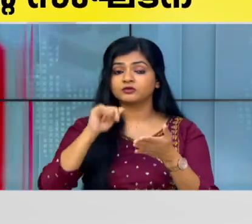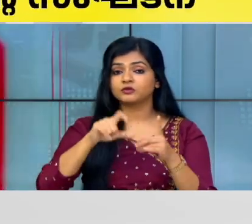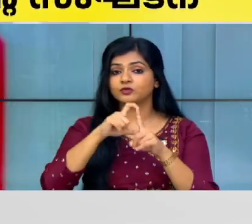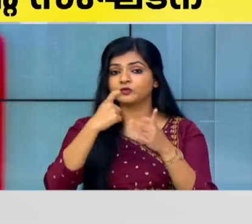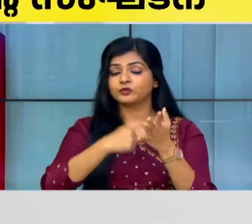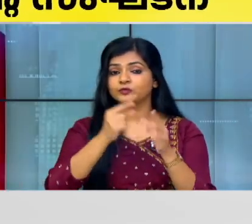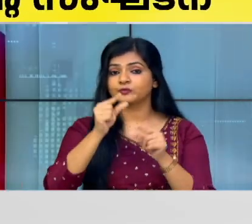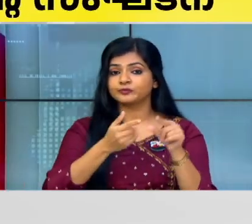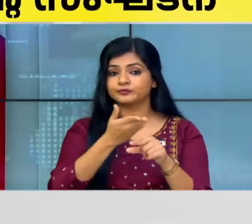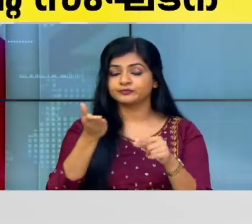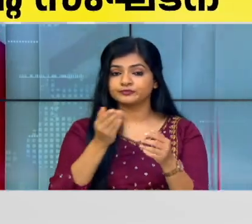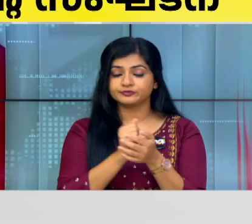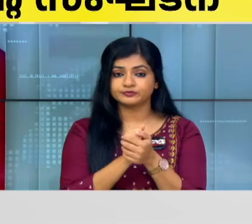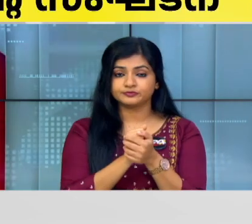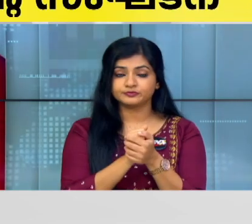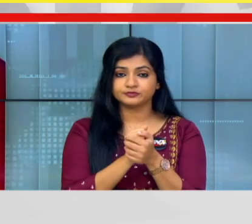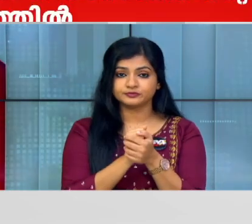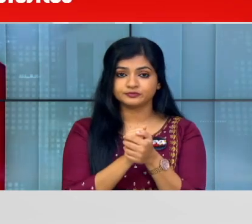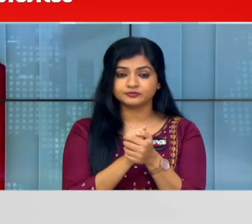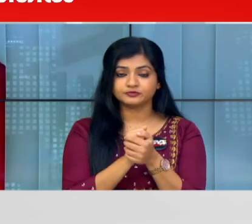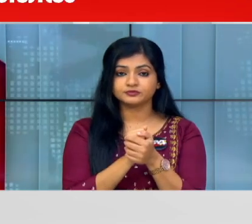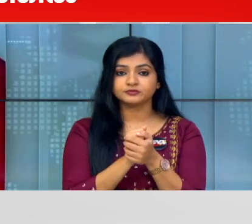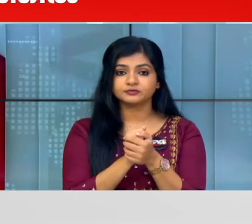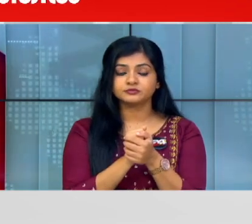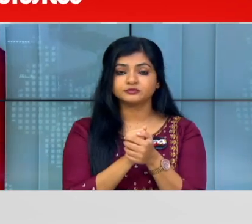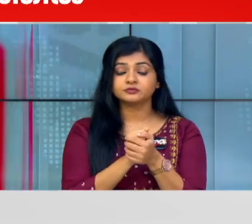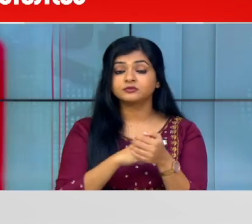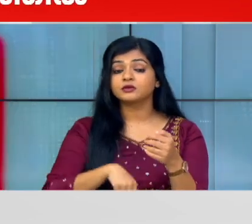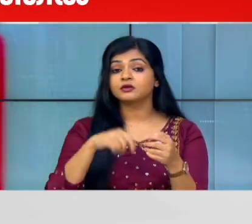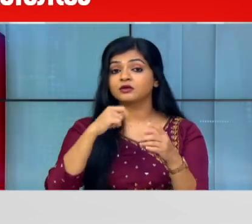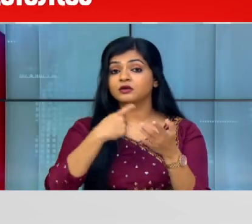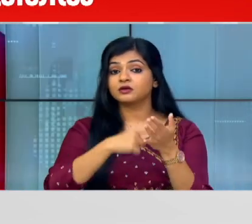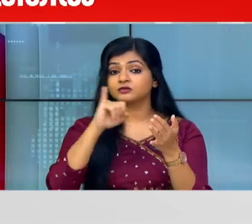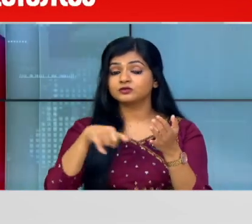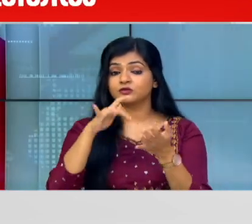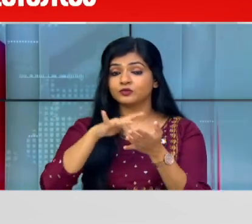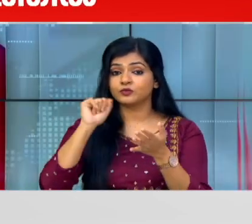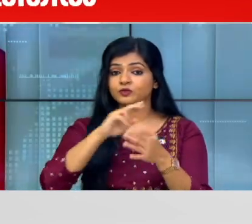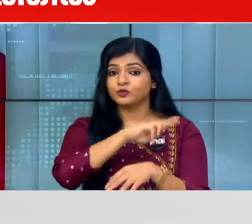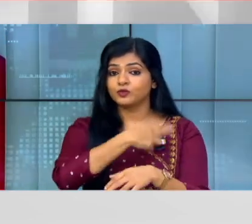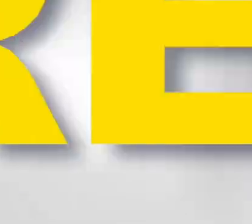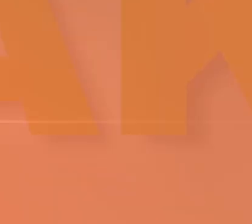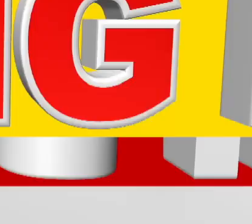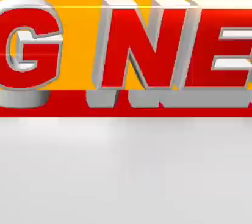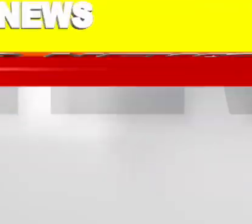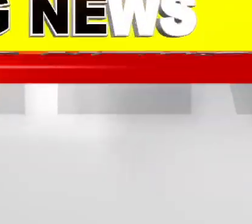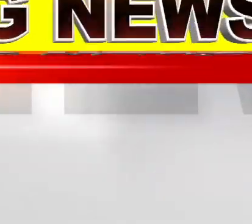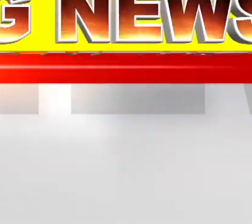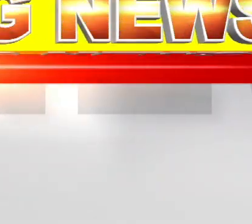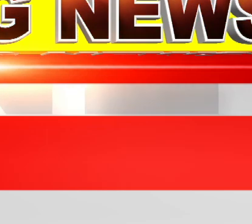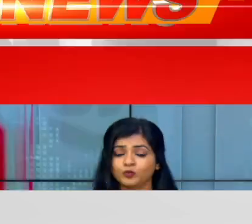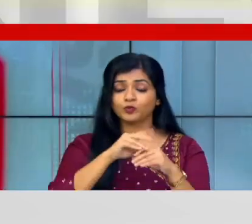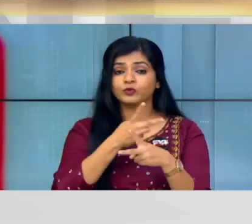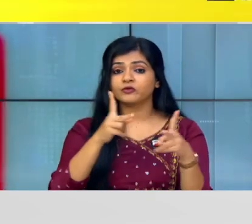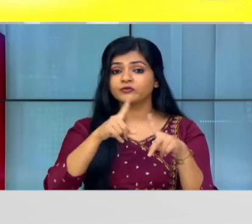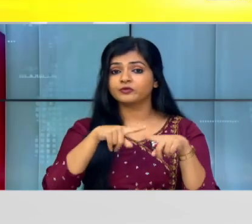നിൽക്കുകയാണ് ഈ ആർജിക്കോർ മെഡിക്കൽ കോളേജിലെ ഡോക്ടർമാർ. അവർക്ക് കൂടുതൽ പിന്തുണയുമായി വിവിധ സംഘടനകൾ,